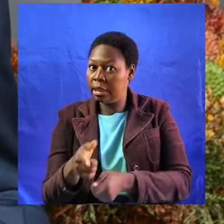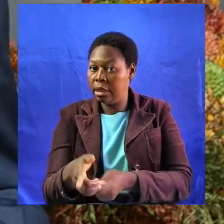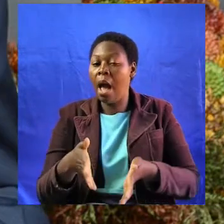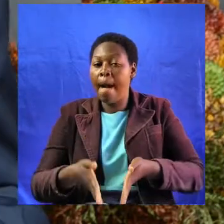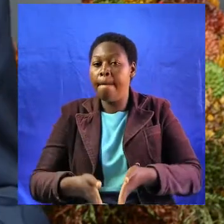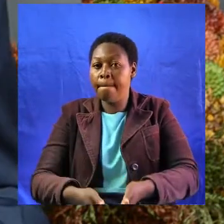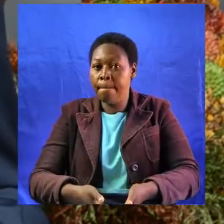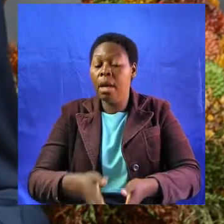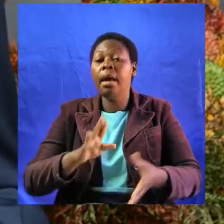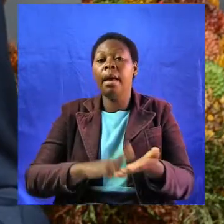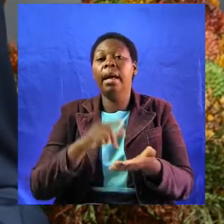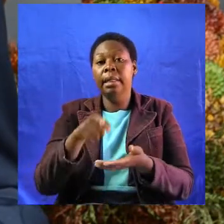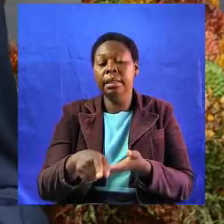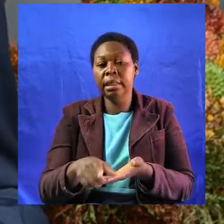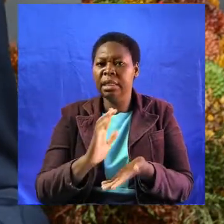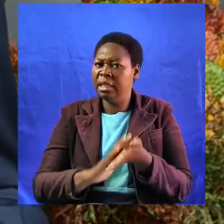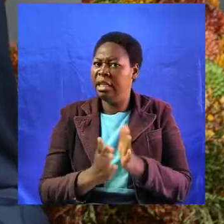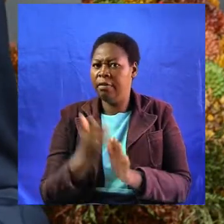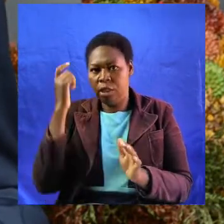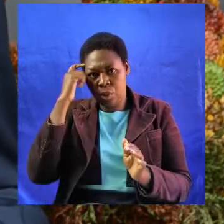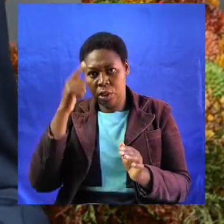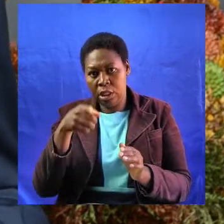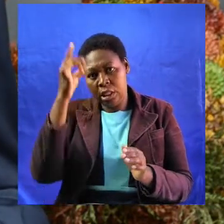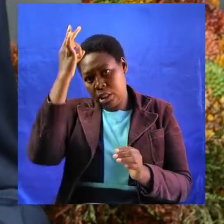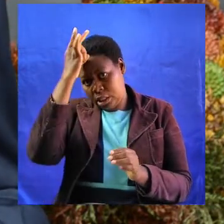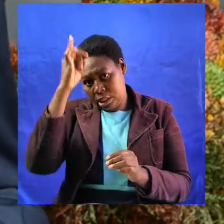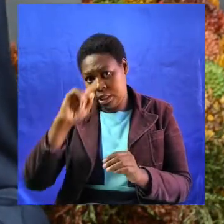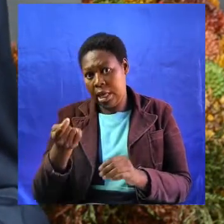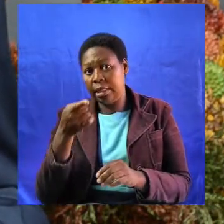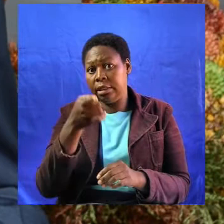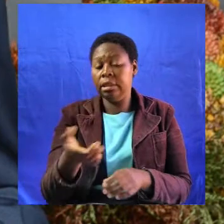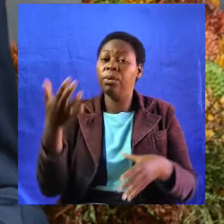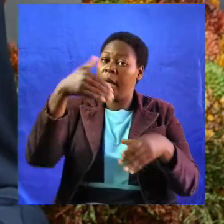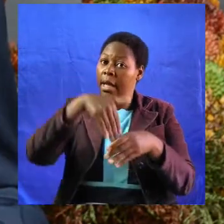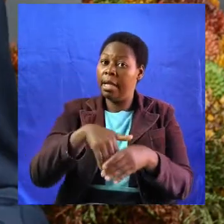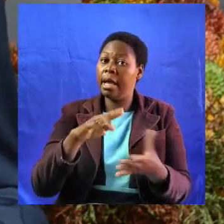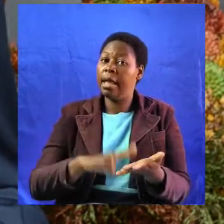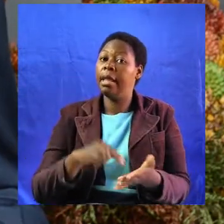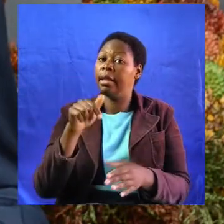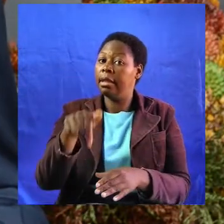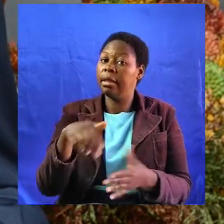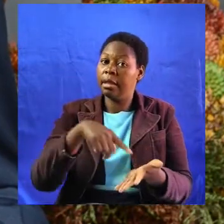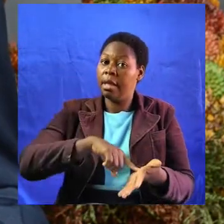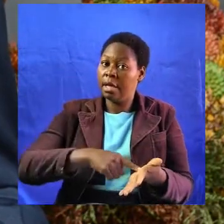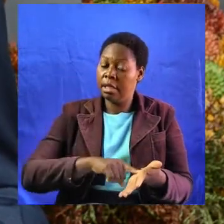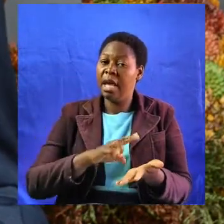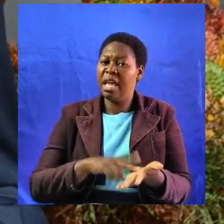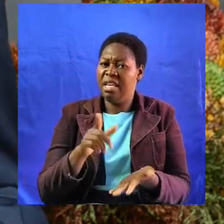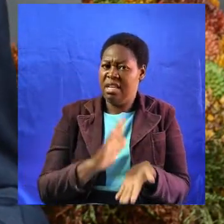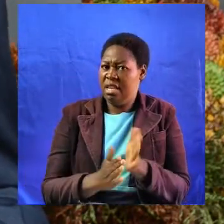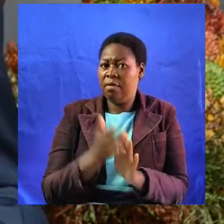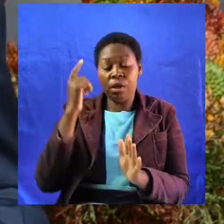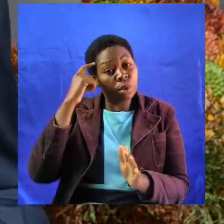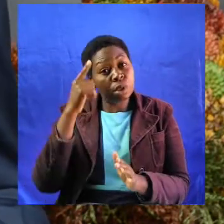umo atadze kuzviziva kuti vatopinda. Iye aifunga kuti hapapindike.